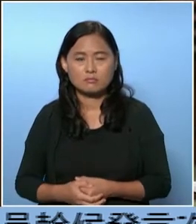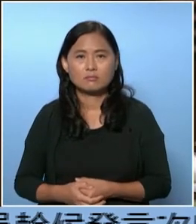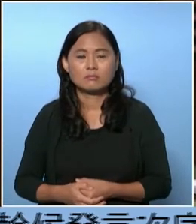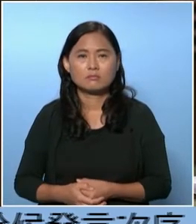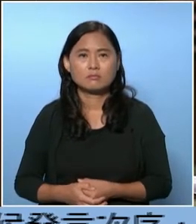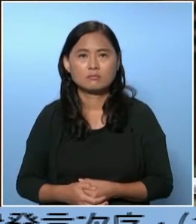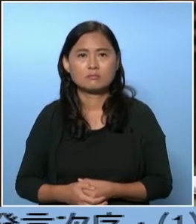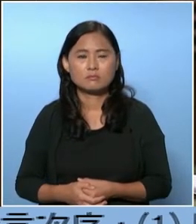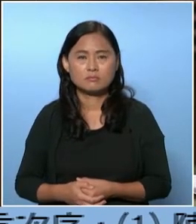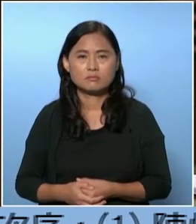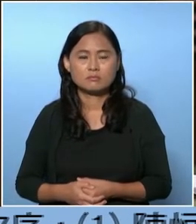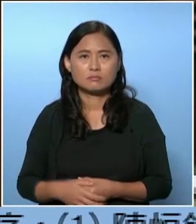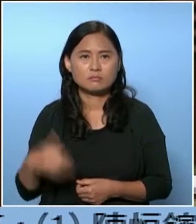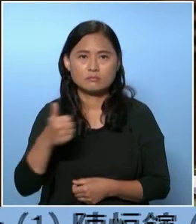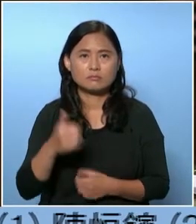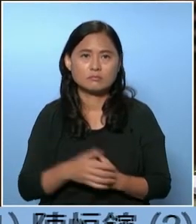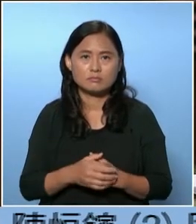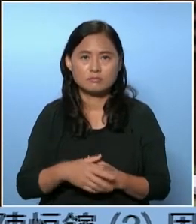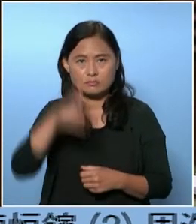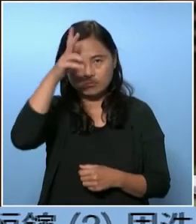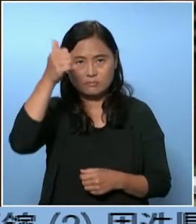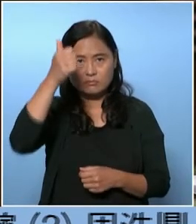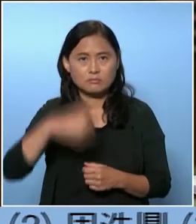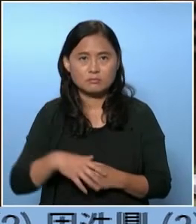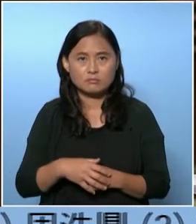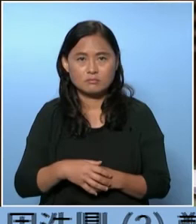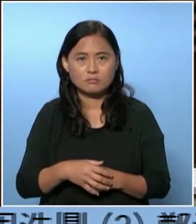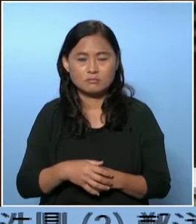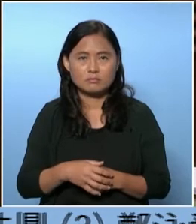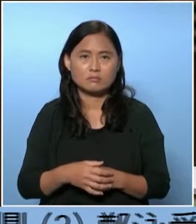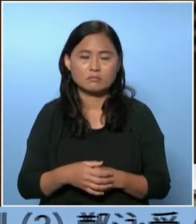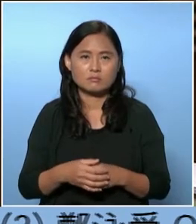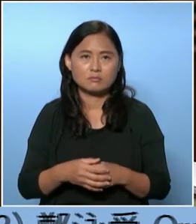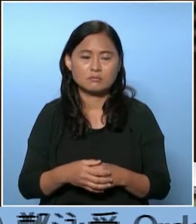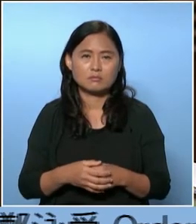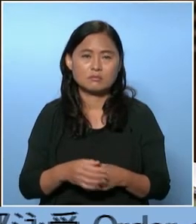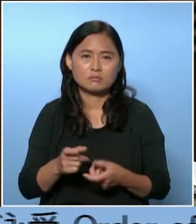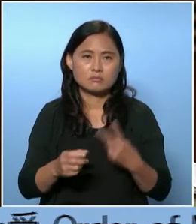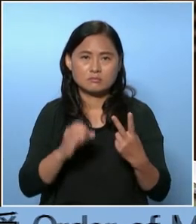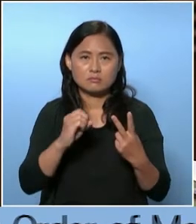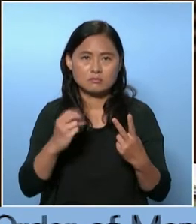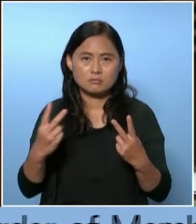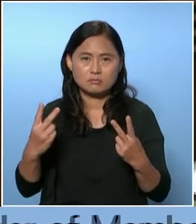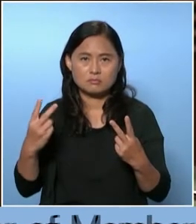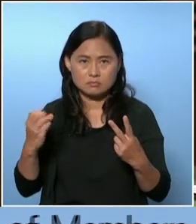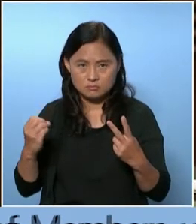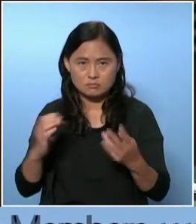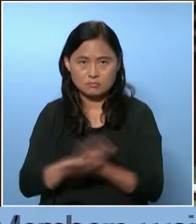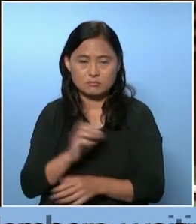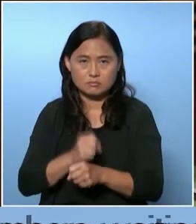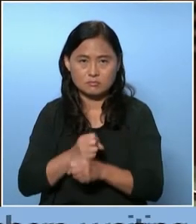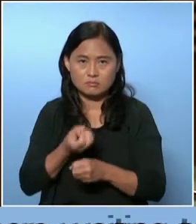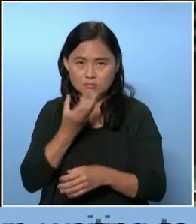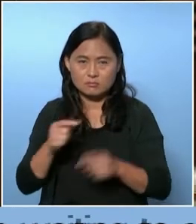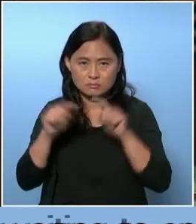主席，我向行政長官是提交對2020年施政報告的建